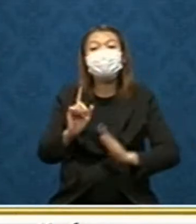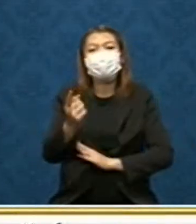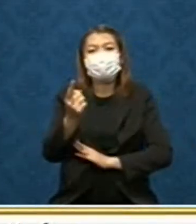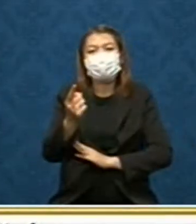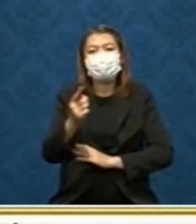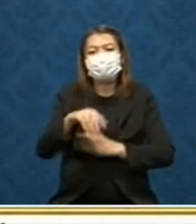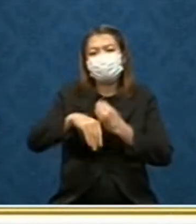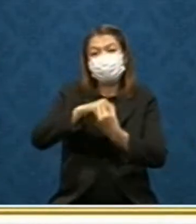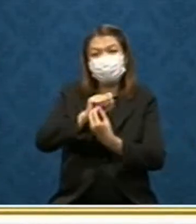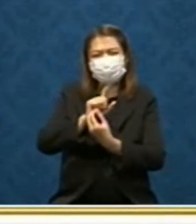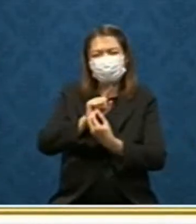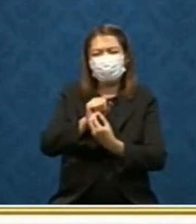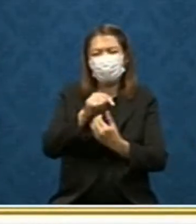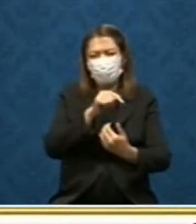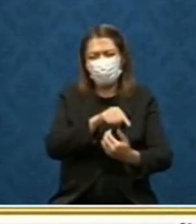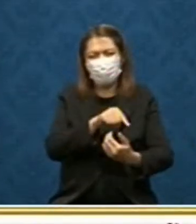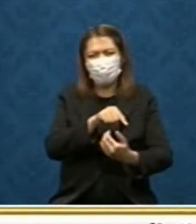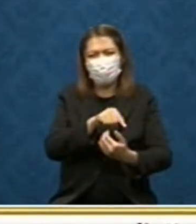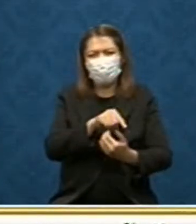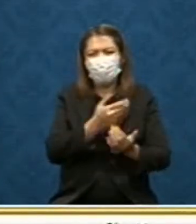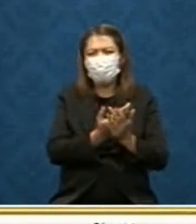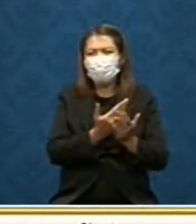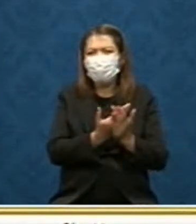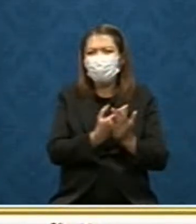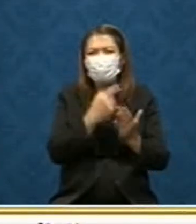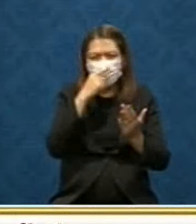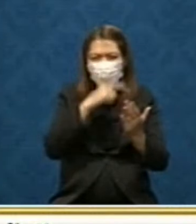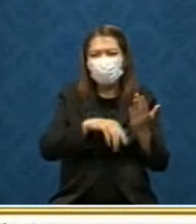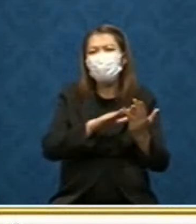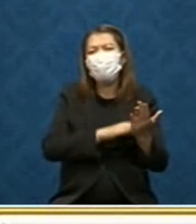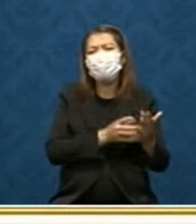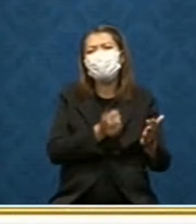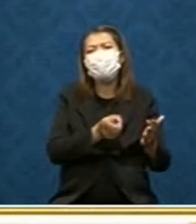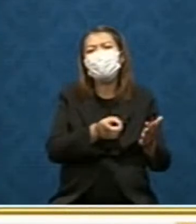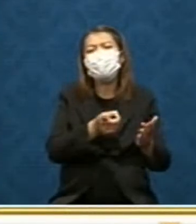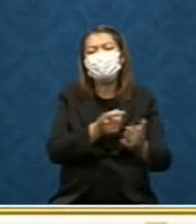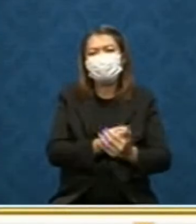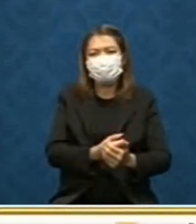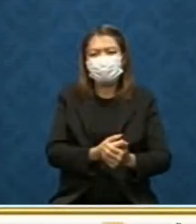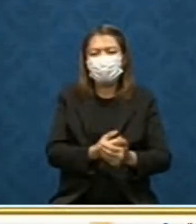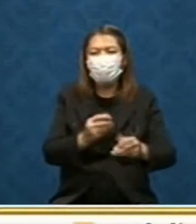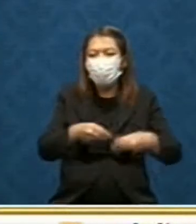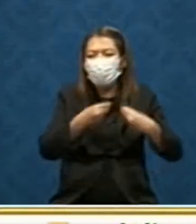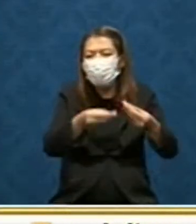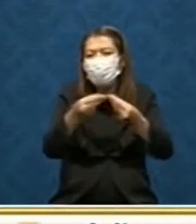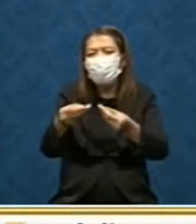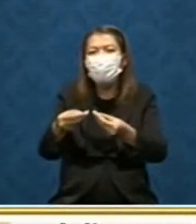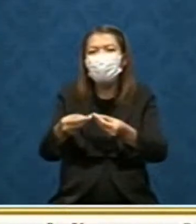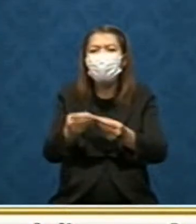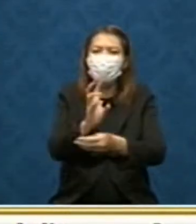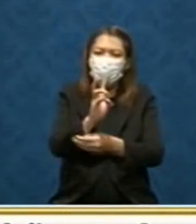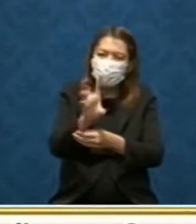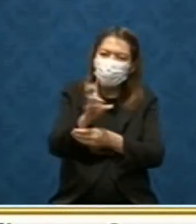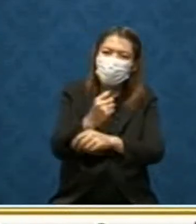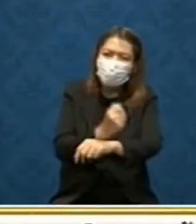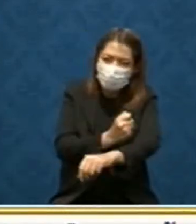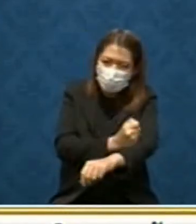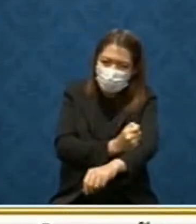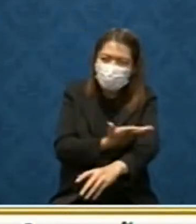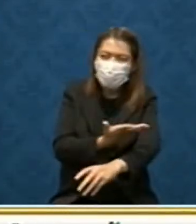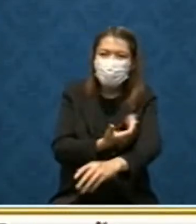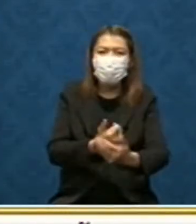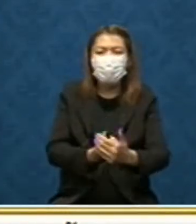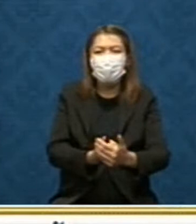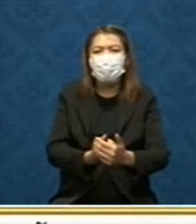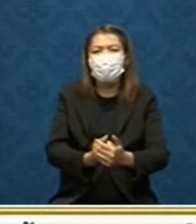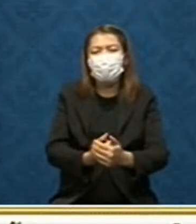่านคิดวาเศรษกิตเป็แบนี้เงินภา์ก็มเท่านี้แะเพรนั้ คจะไปให้อะไรกันี่ให้ 600 ค่าแรงคุจะไปให